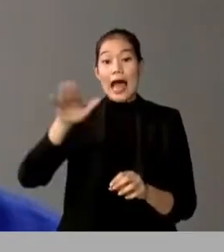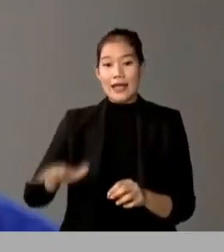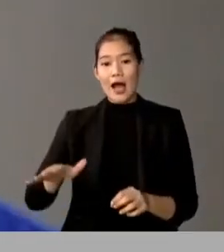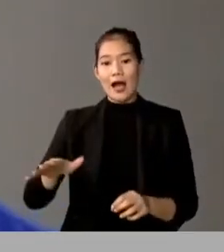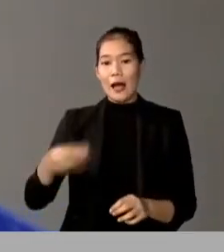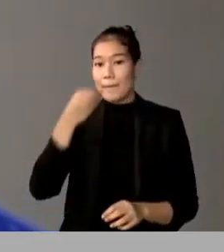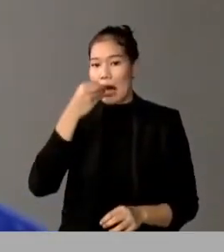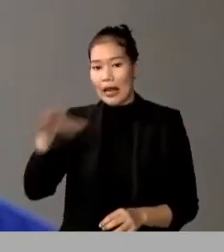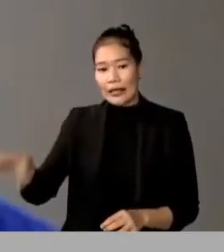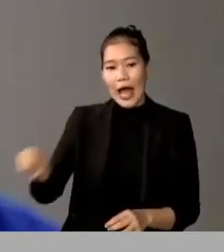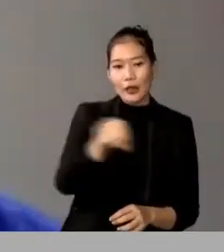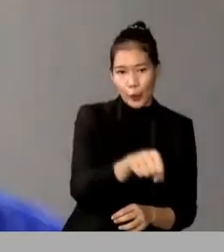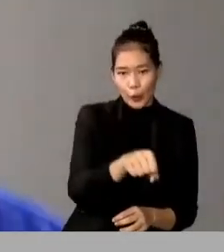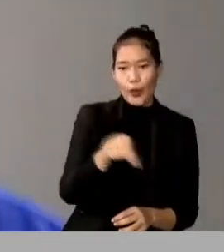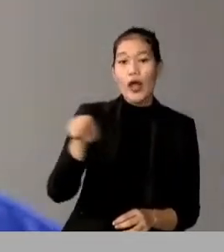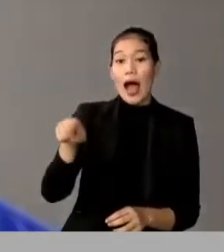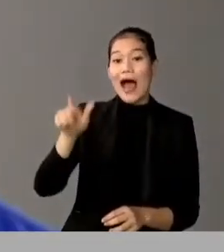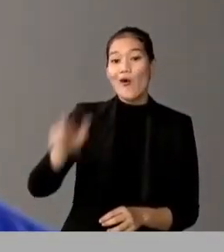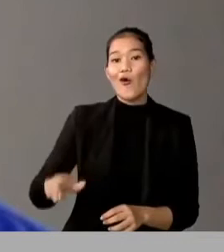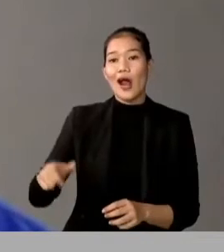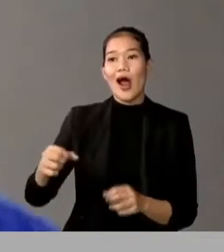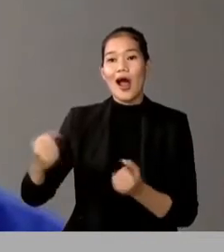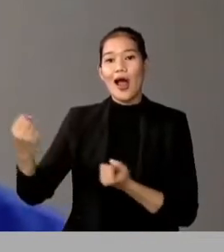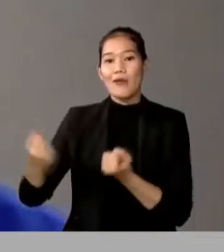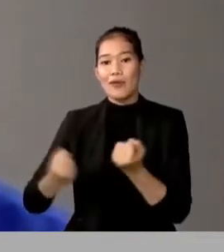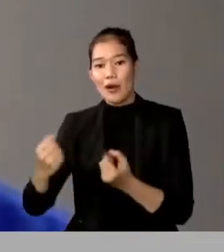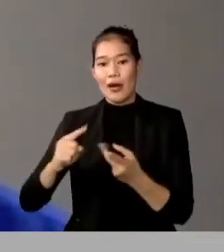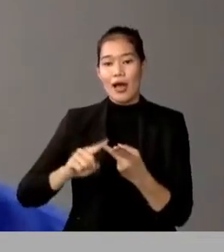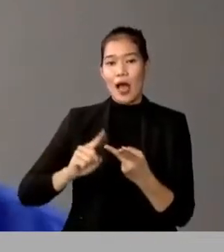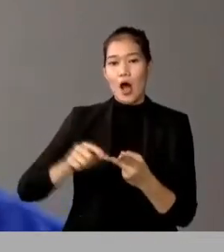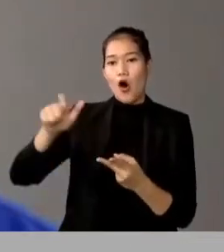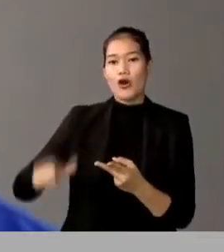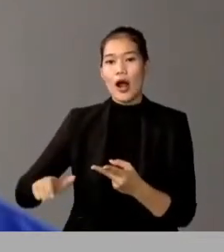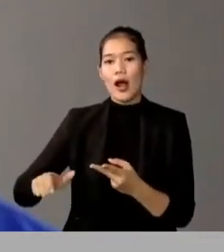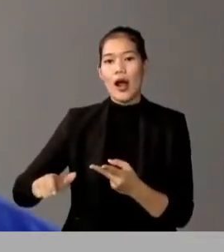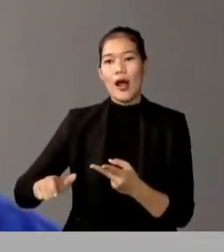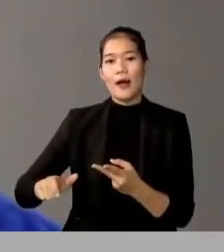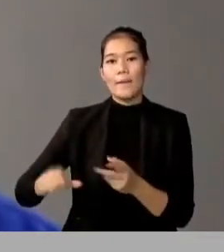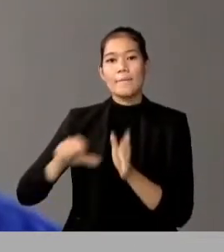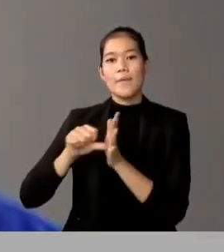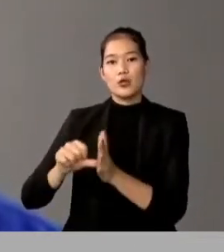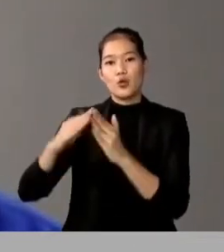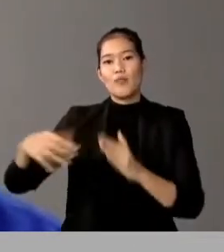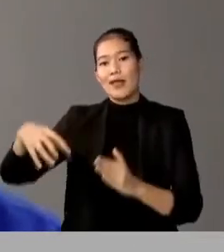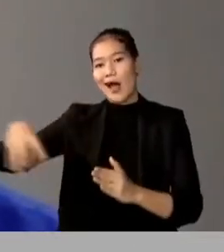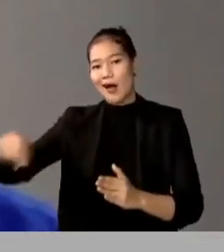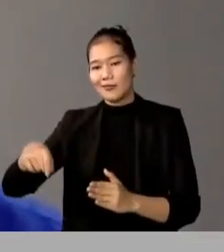makanan yang mengantar itu adalah driver dengan asisten rumah tangga maka segenap